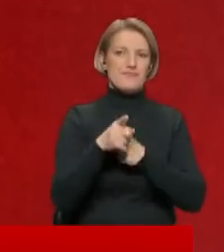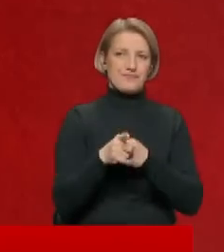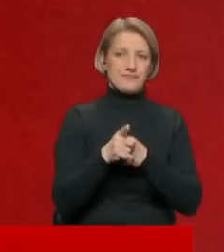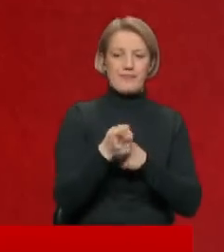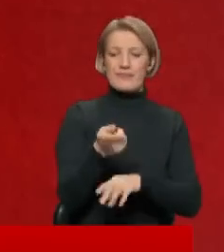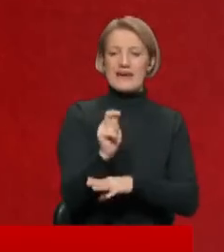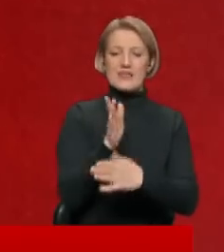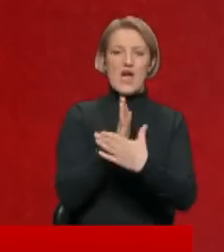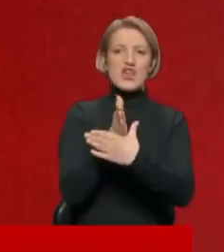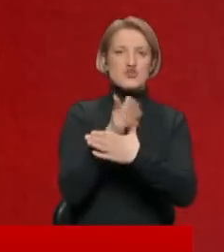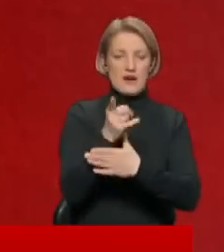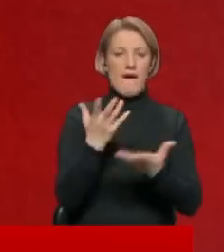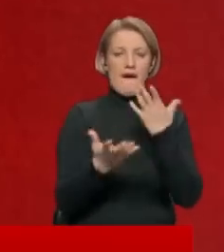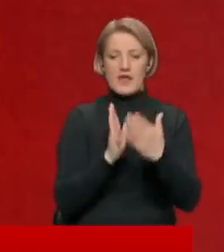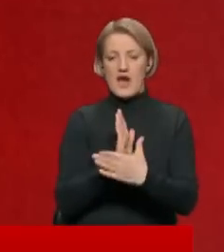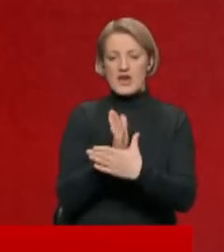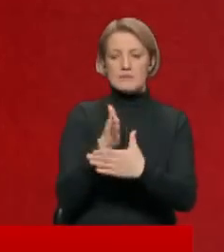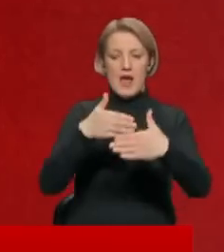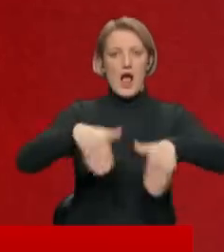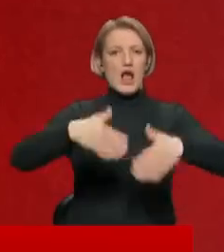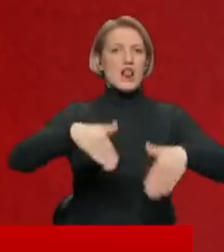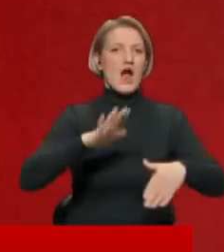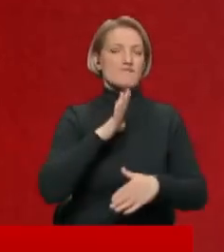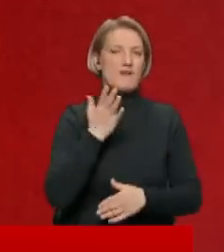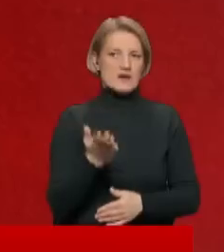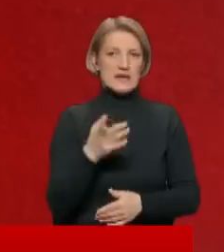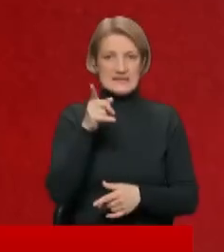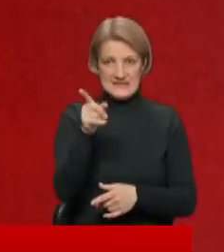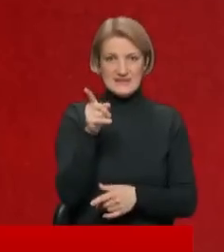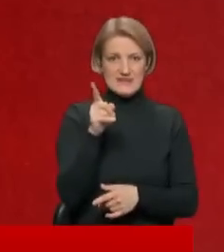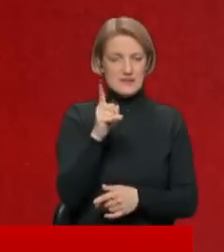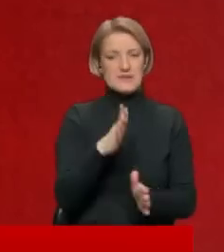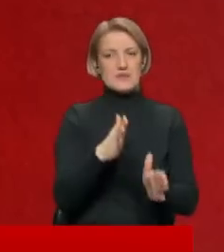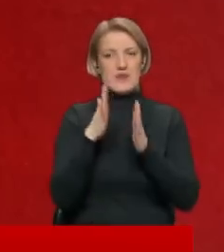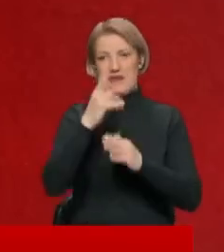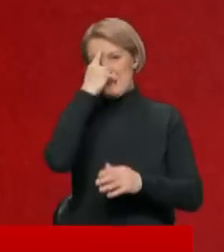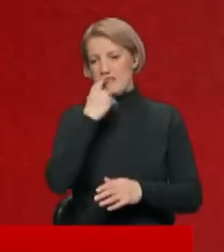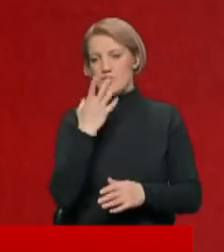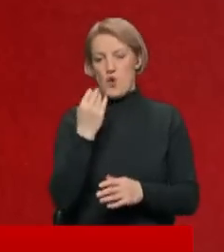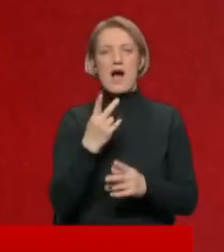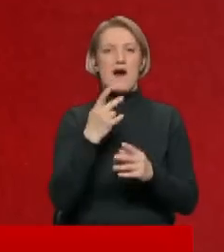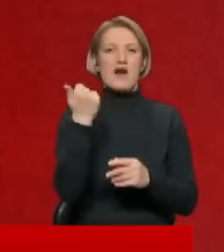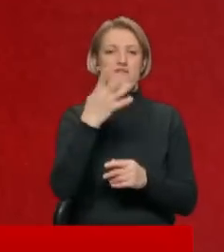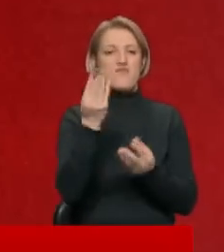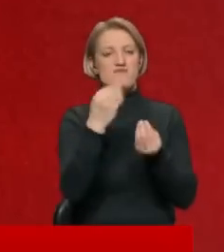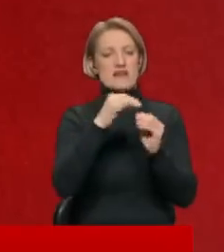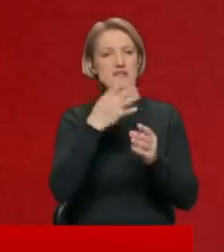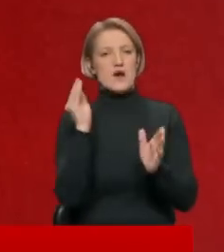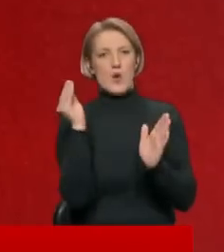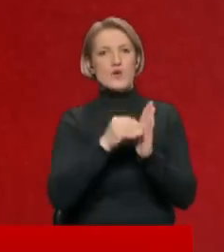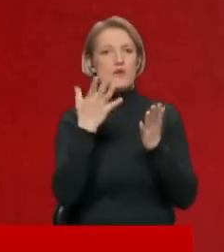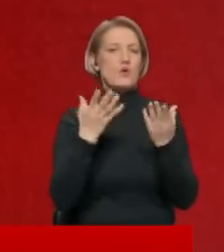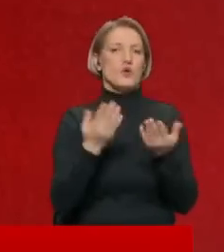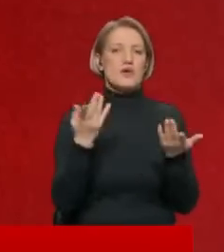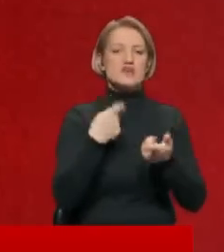krediye erişimi kaynağı erişimin önünde yapısal Engeller Var diye yani siz bir tarafta resmi olarak rakamları faizi belirlisiniz